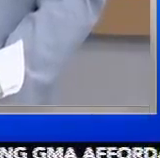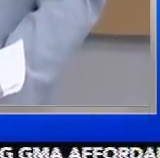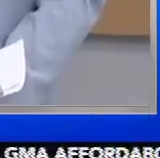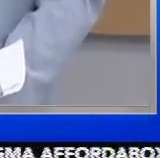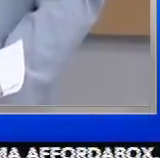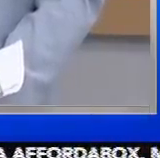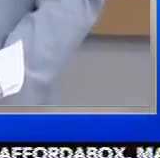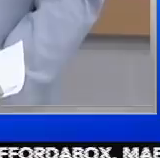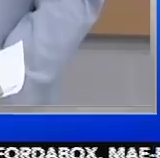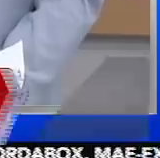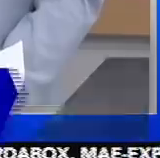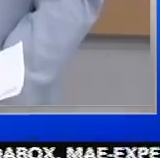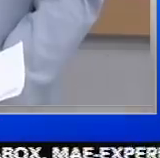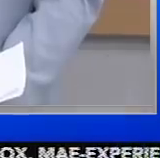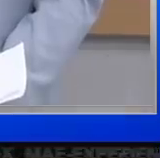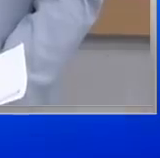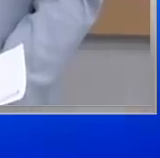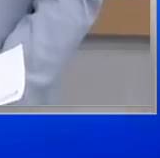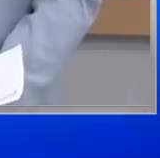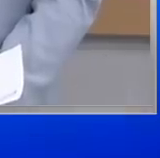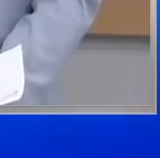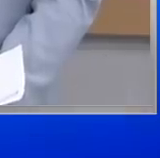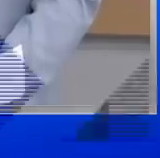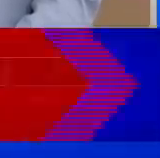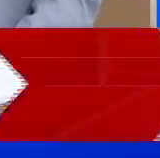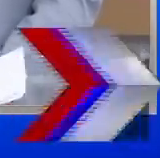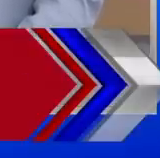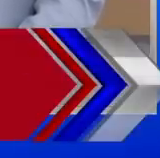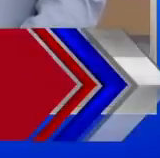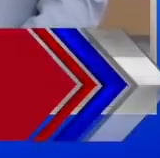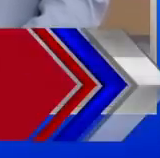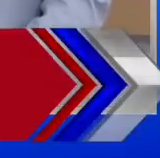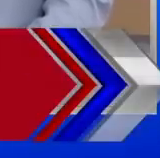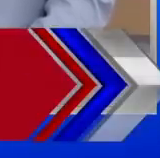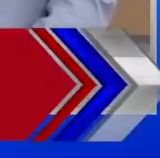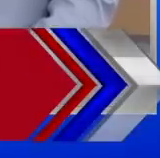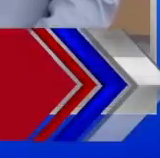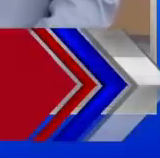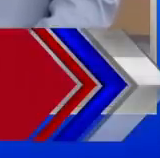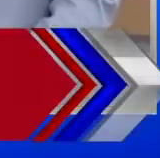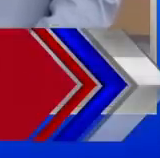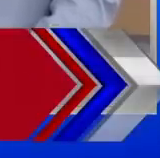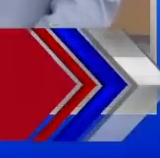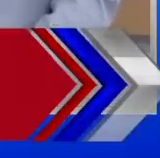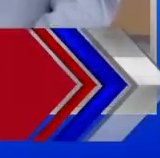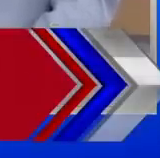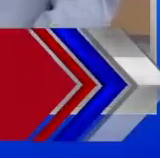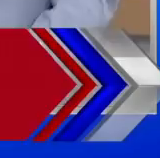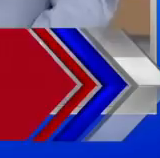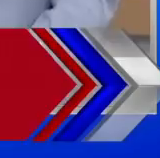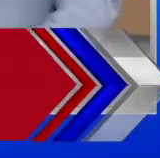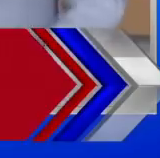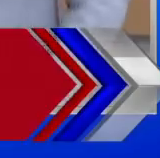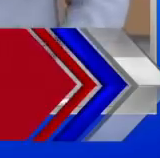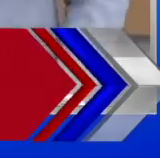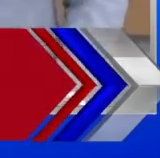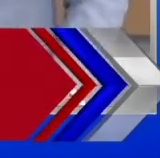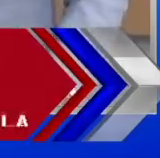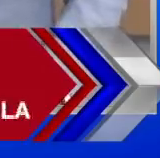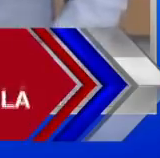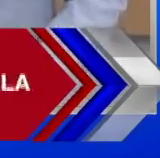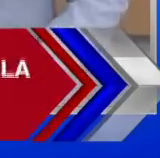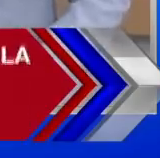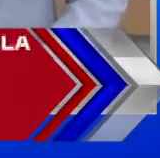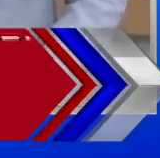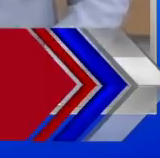Ako po si Ivan Mayrina. Ito ang GMA. Walang kinikilingan, walang tinoprotektahan. Walang kasinungalingan, serbisyong totoo lamang. At dahil di